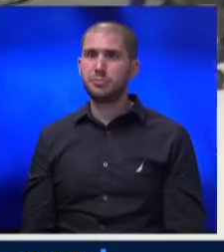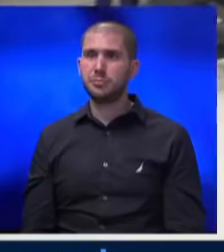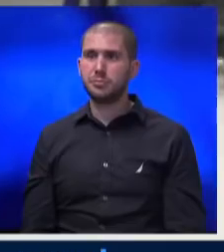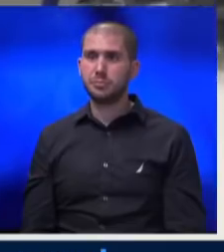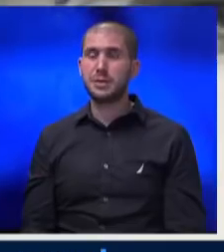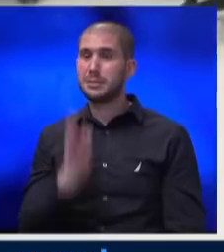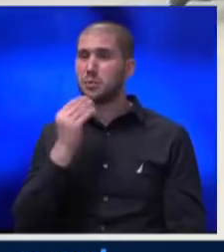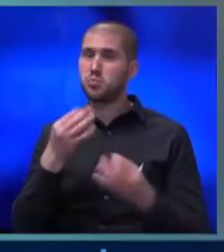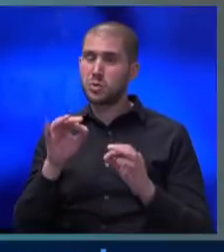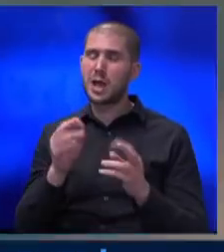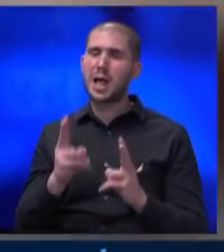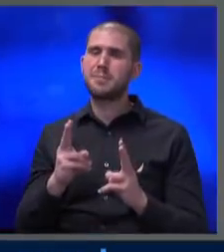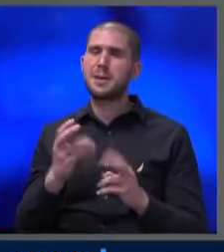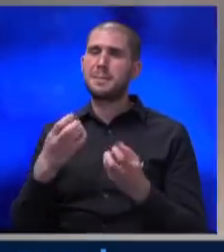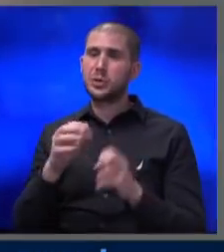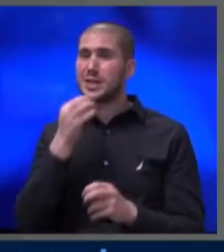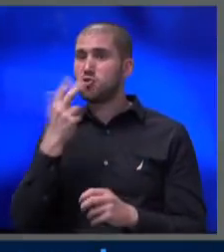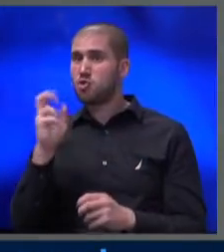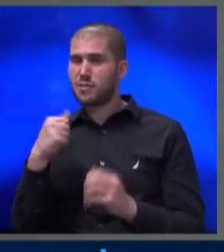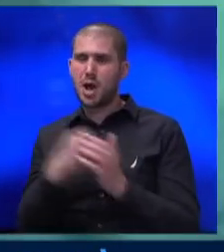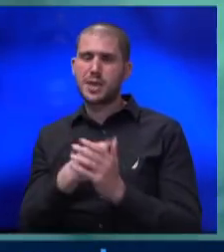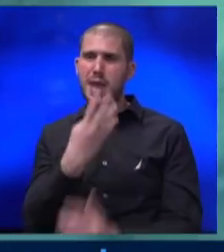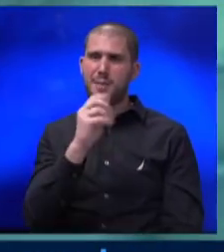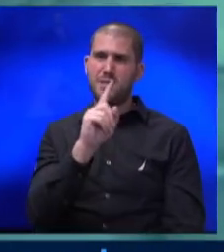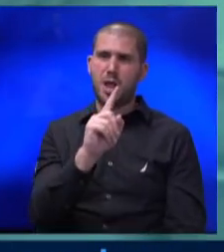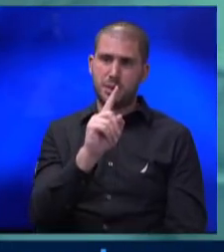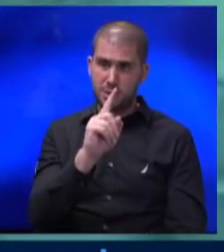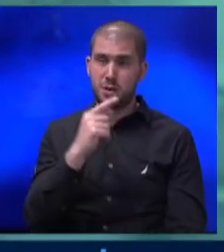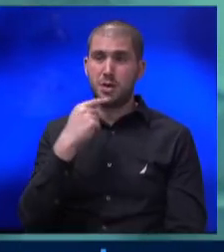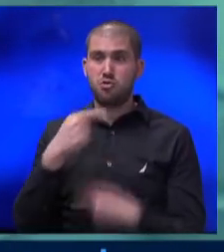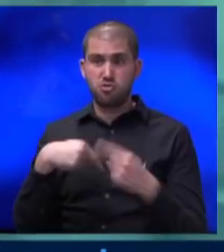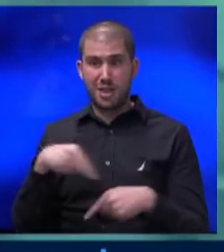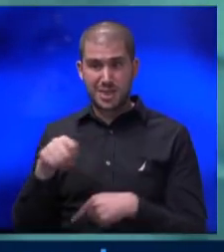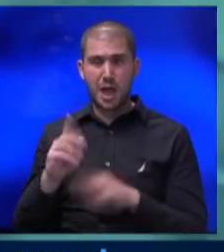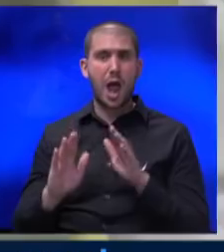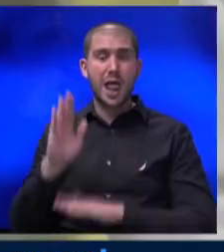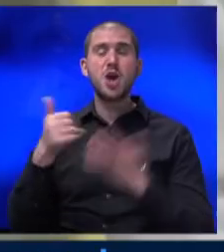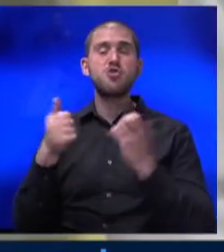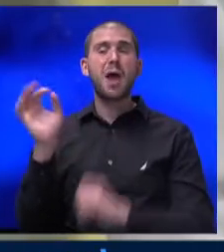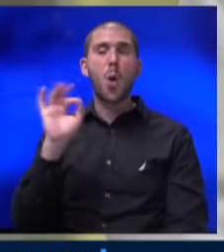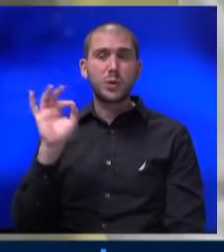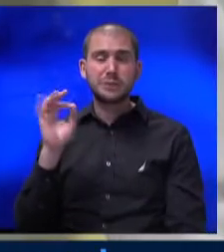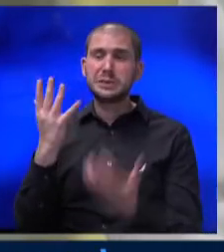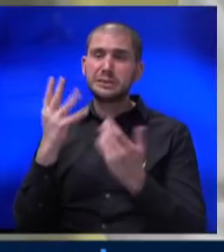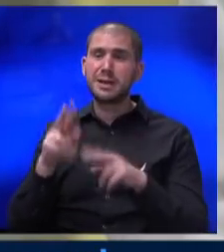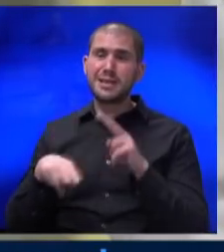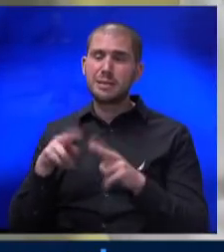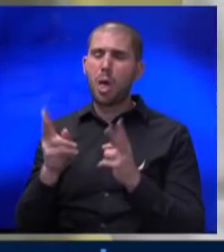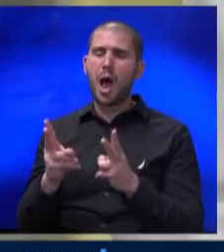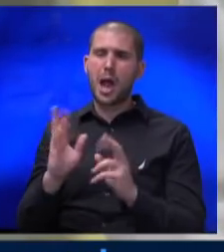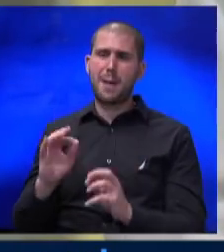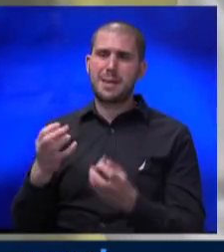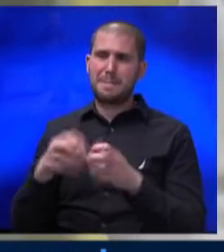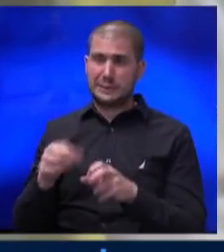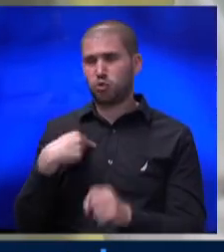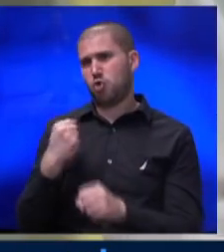בישראל מותר להקפיא ביציות מגיל 30 ועד גיל 41. השנה חזינו בעלייה של 60% במספר טיפולי הקפאת ביציות שאנחנו